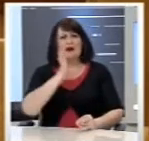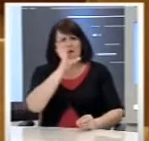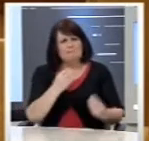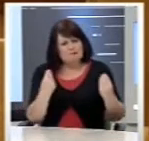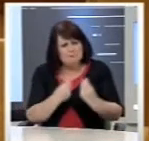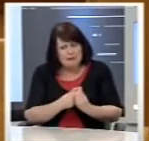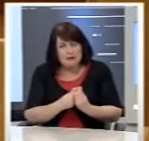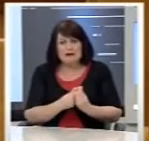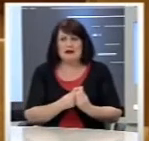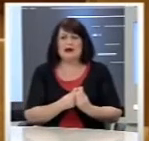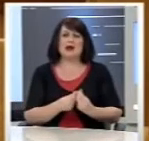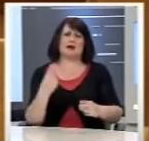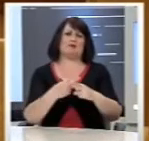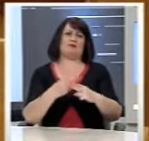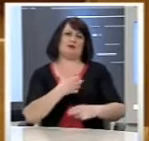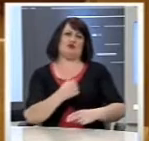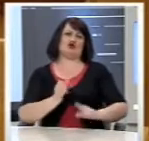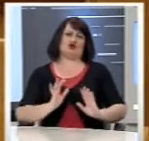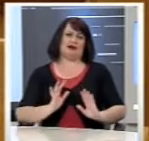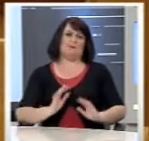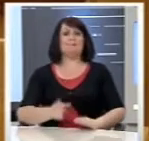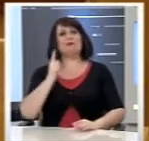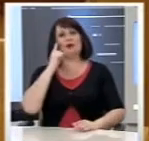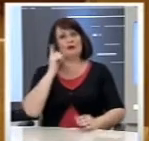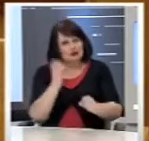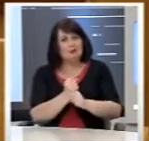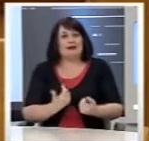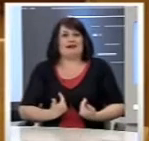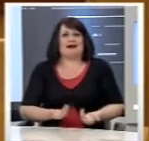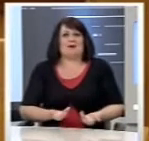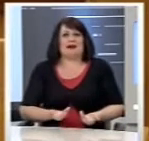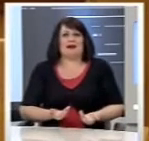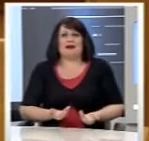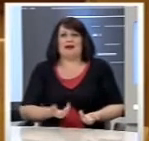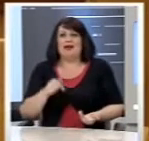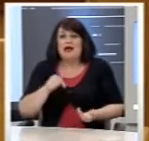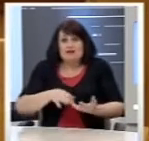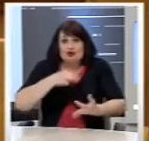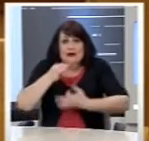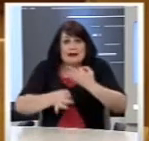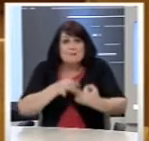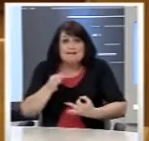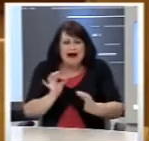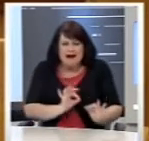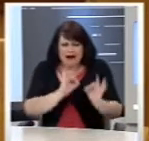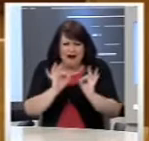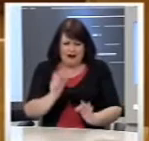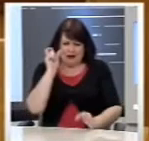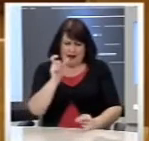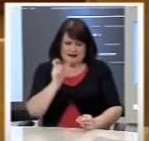ρεαλιστικές και αξιόπιστες. Και νομίζω πως αυτό το πετύχαμε. Αυτή είναι verbatim, κατά λέξη,